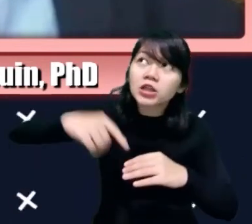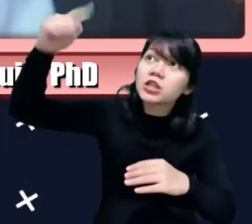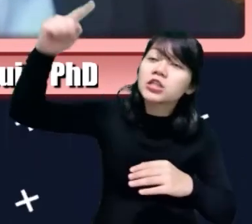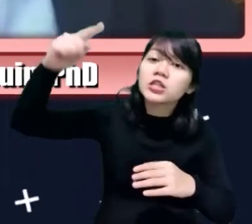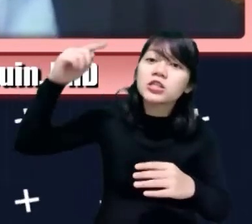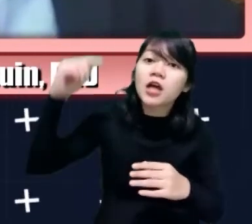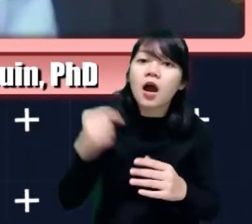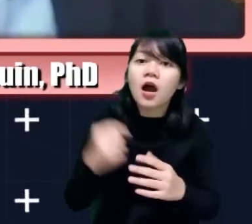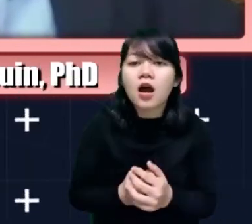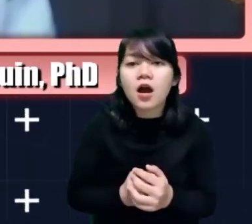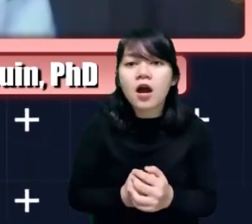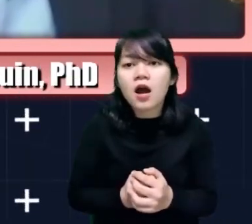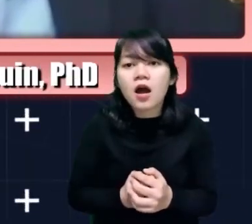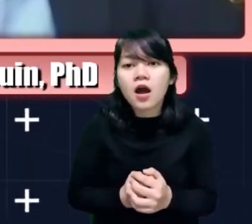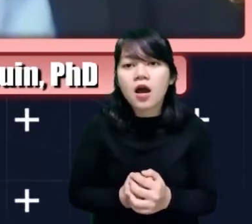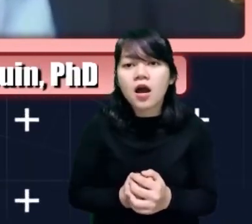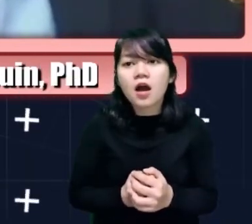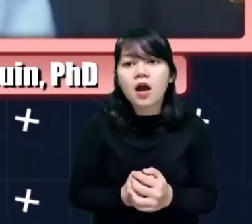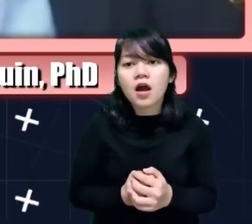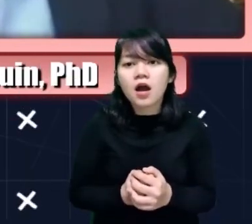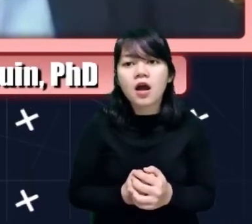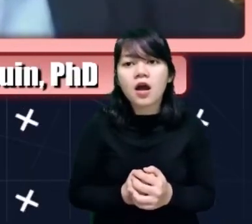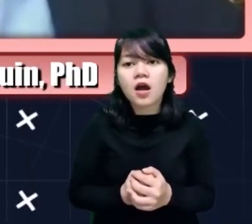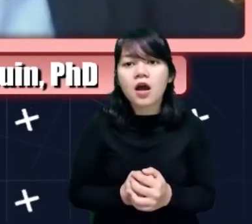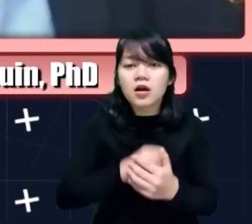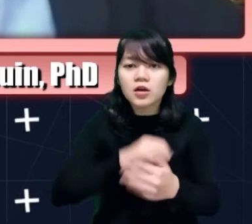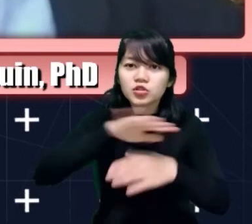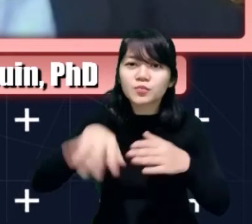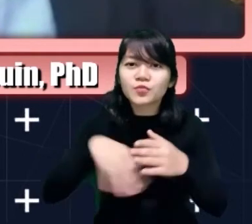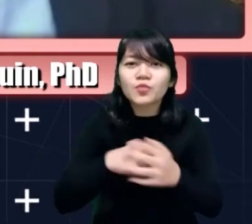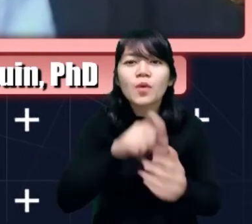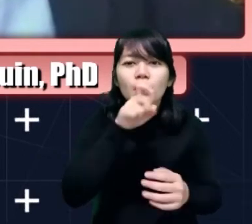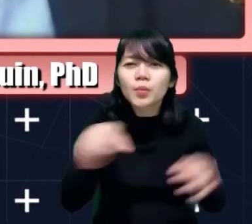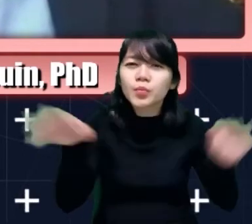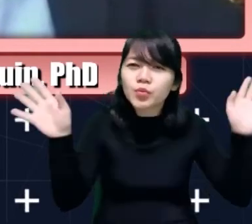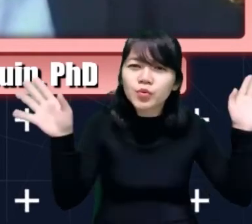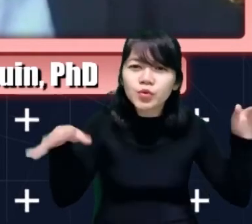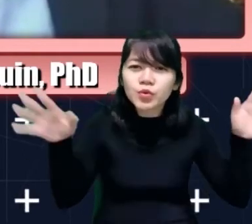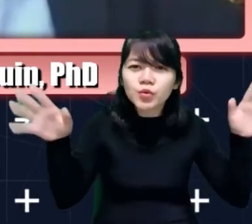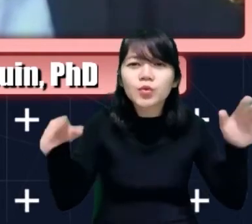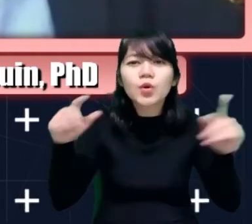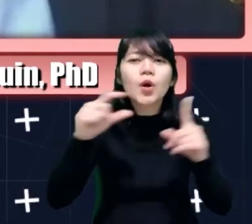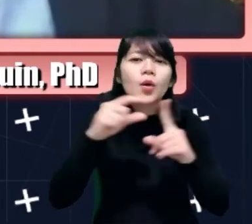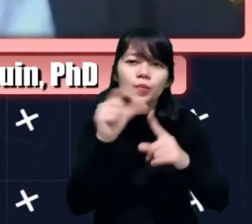hasta, semua burung puyuh. Lalu kemudian ayat yang